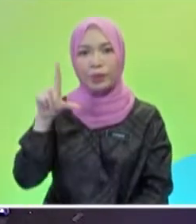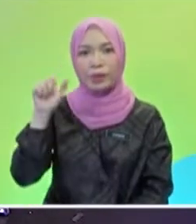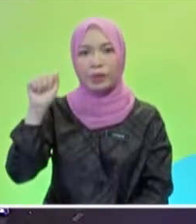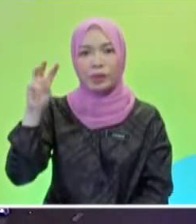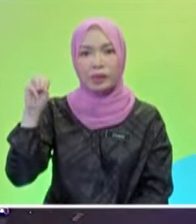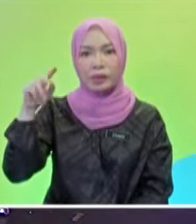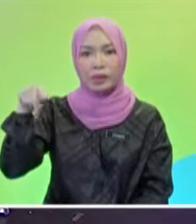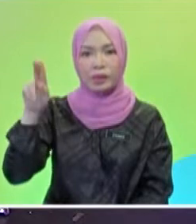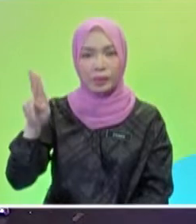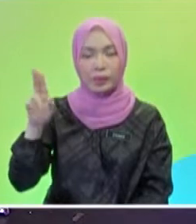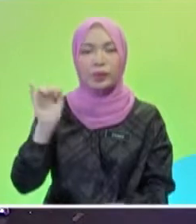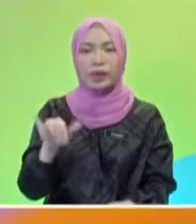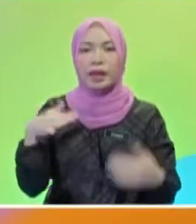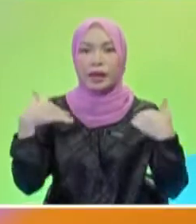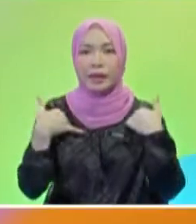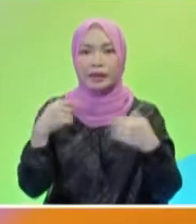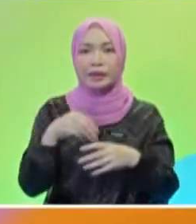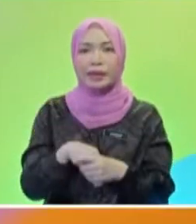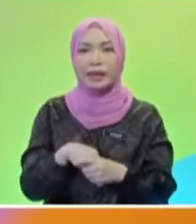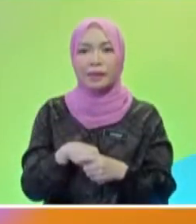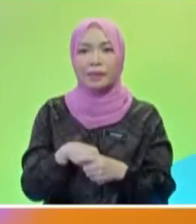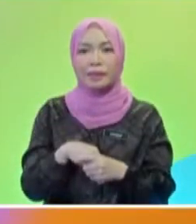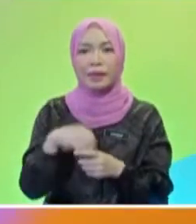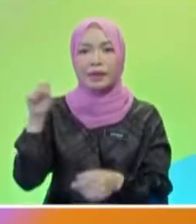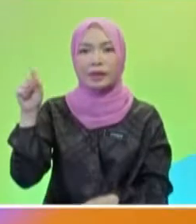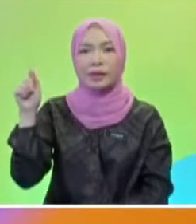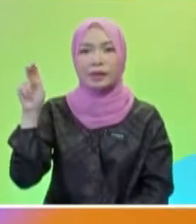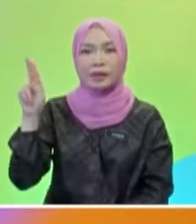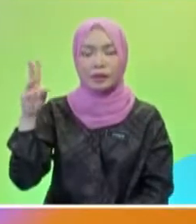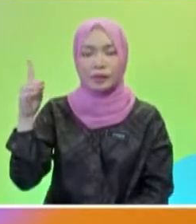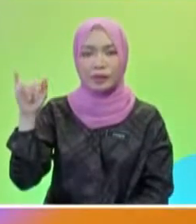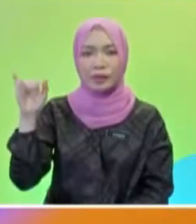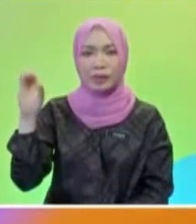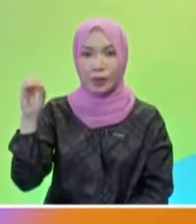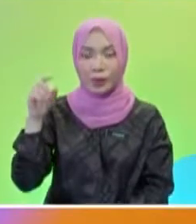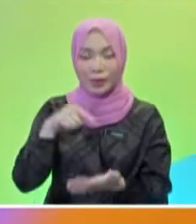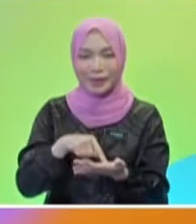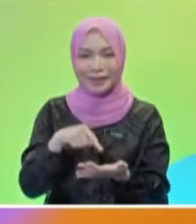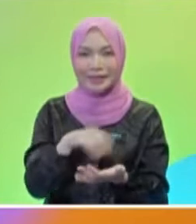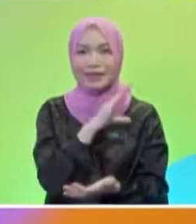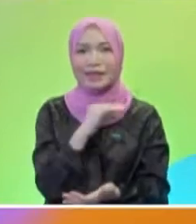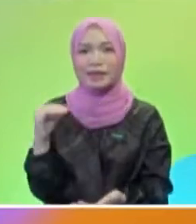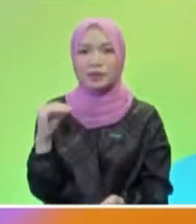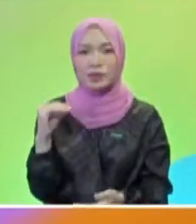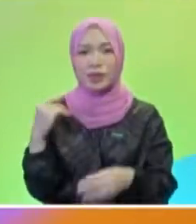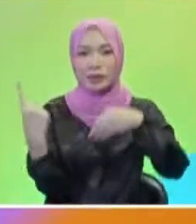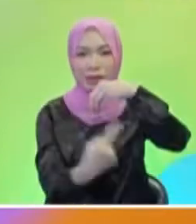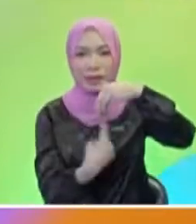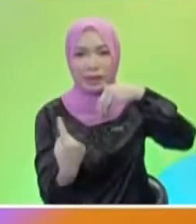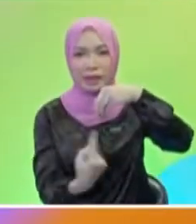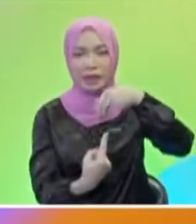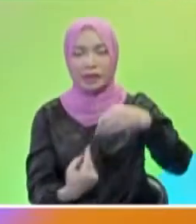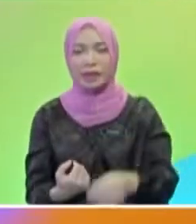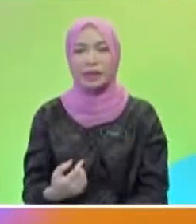ini trik tadi magnetik dan karepe ashayna nah dekat sekeliling gitu pernah nampak lampu